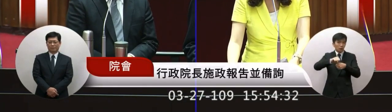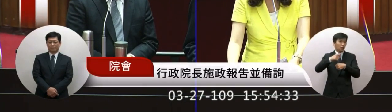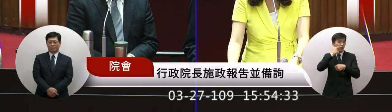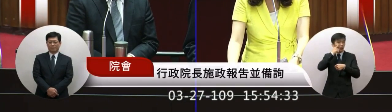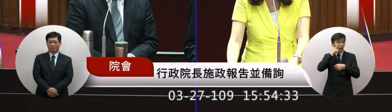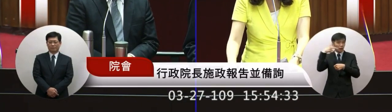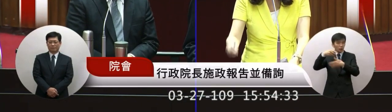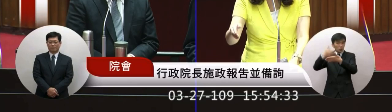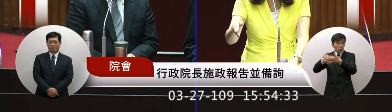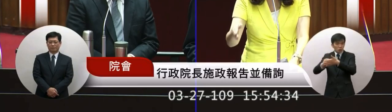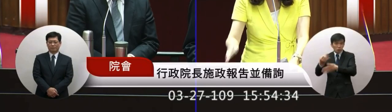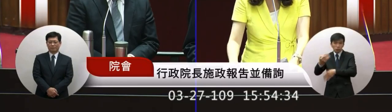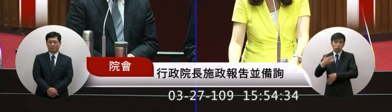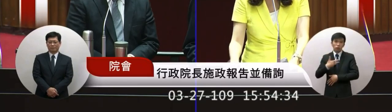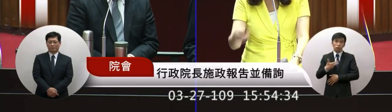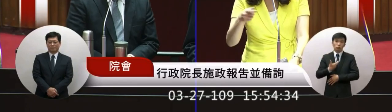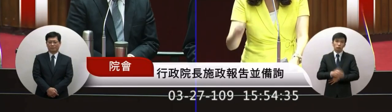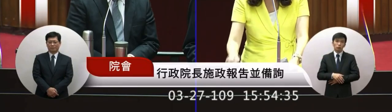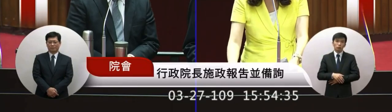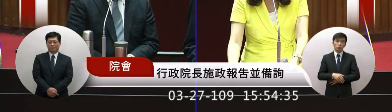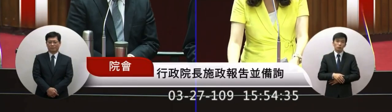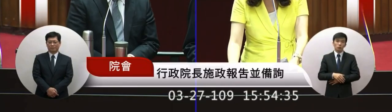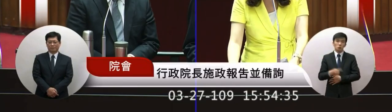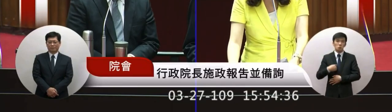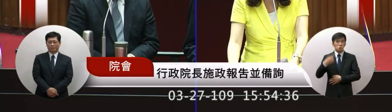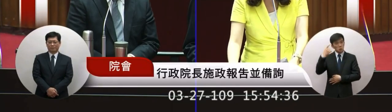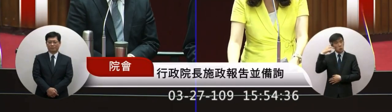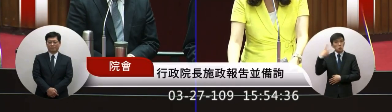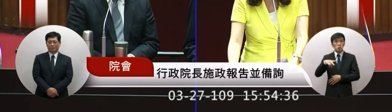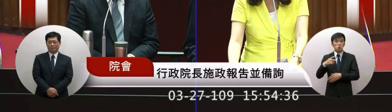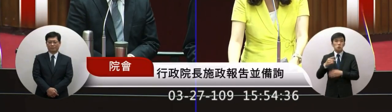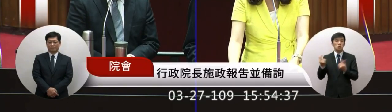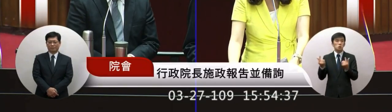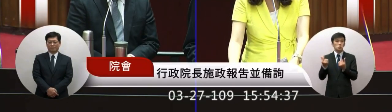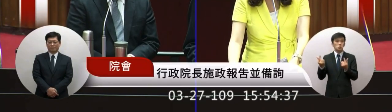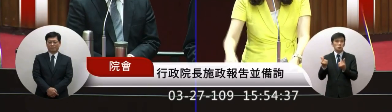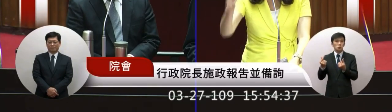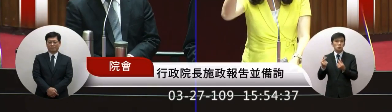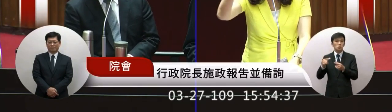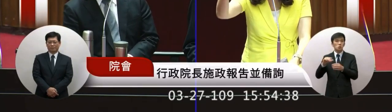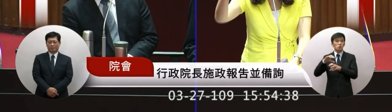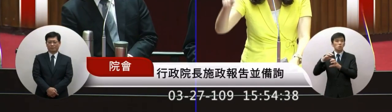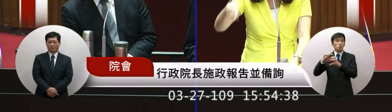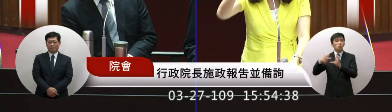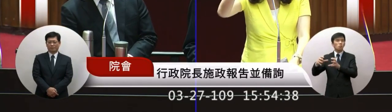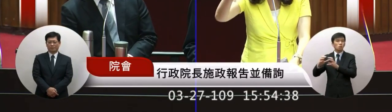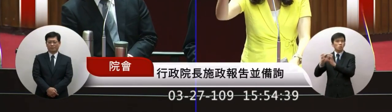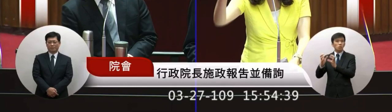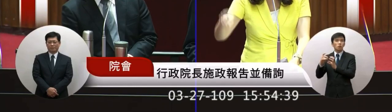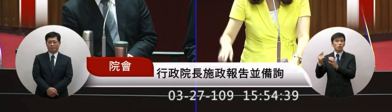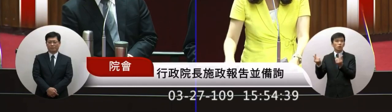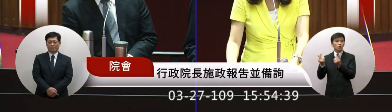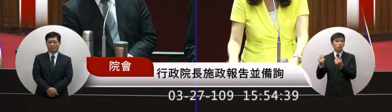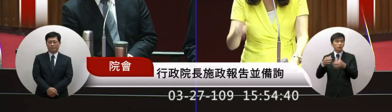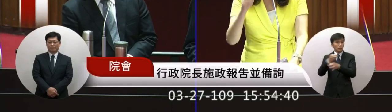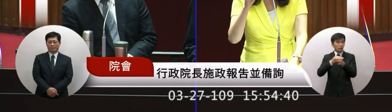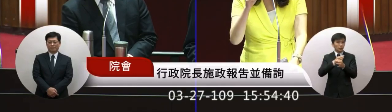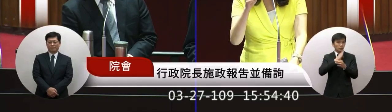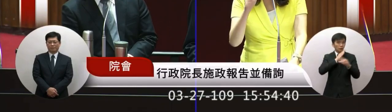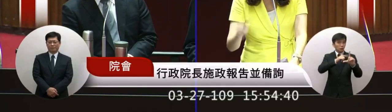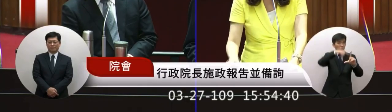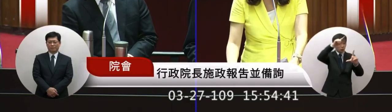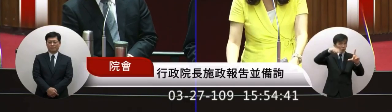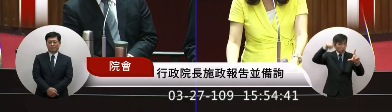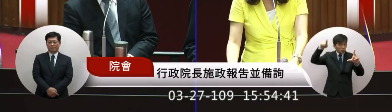我其实也不太愿意在这边提出来末日博士讲的经济不是 U 型也不是 V 型，甚至于